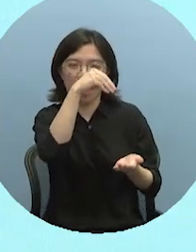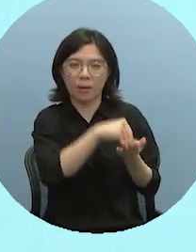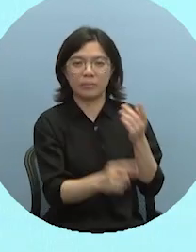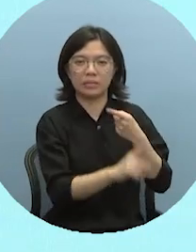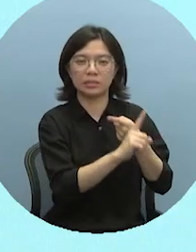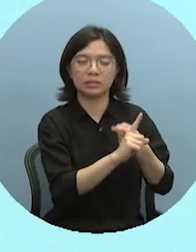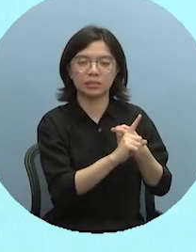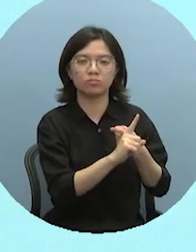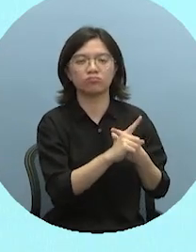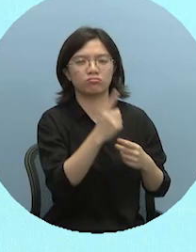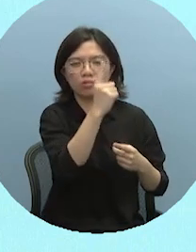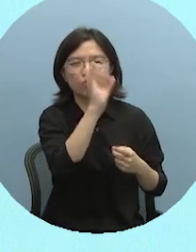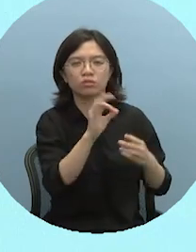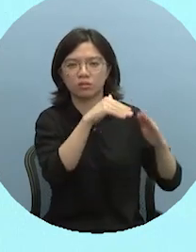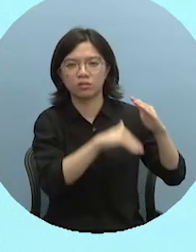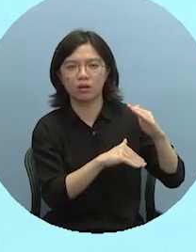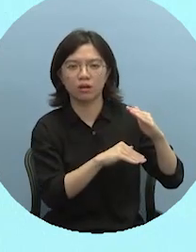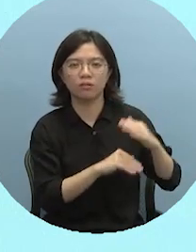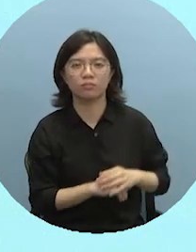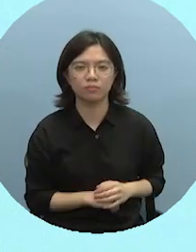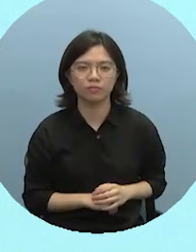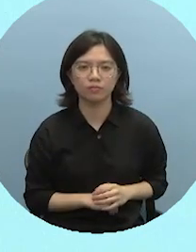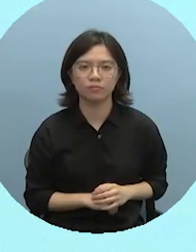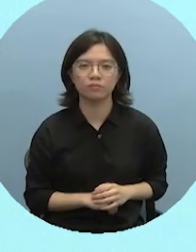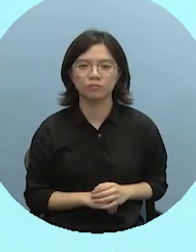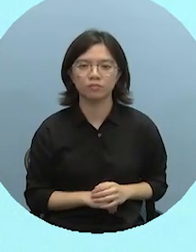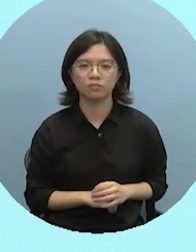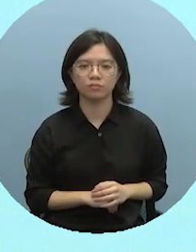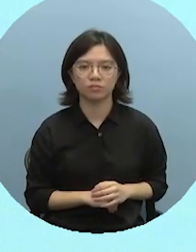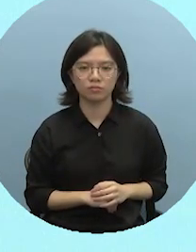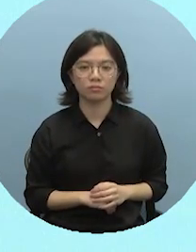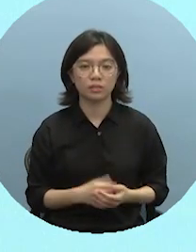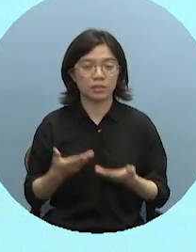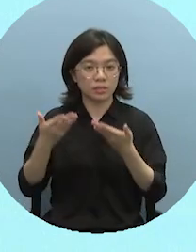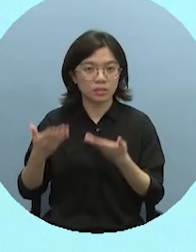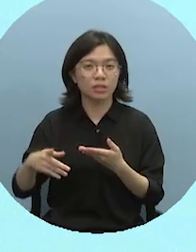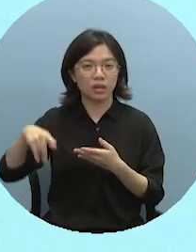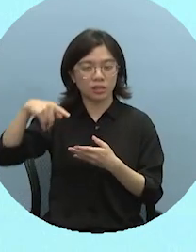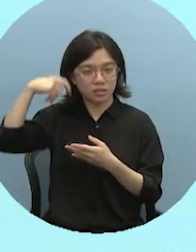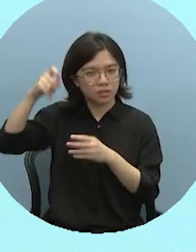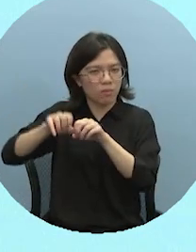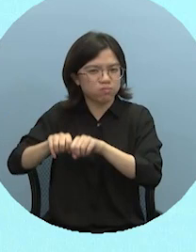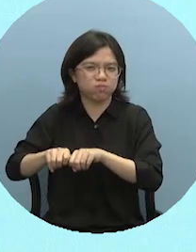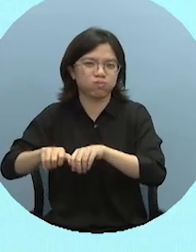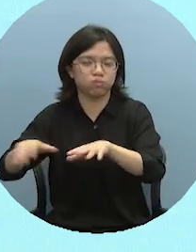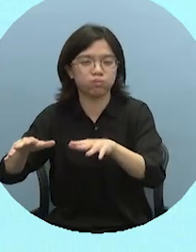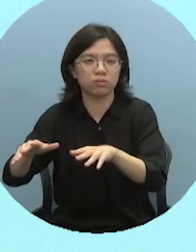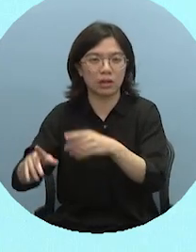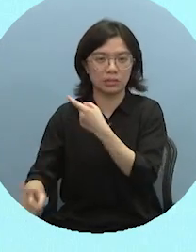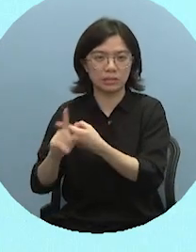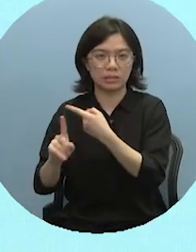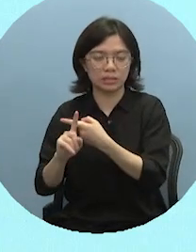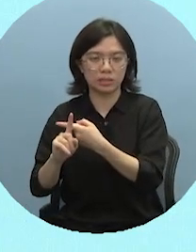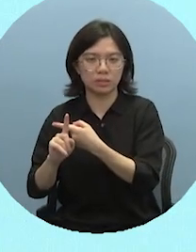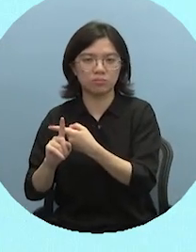經係低過1%。咁我哋而家喺社區度嘅感染咧，其實